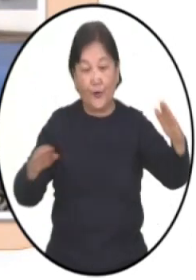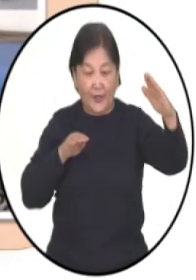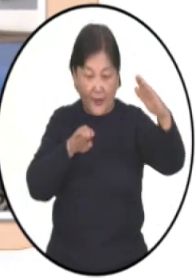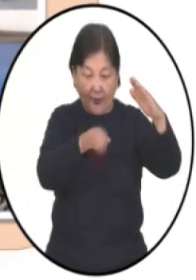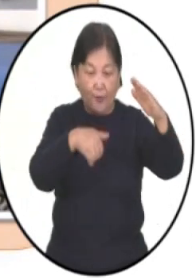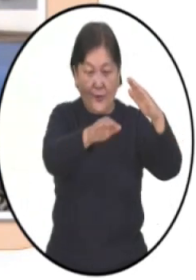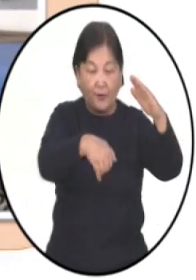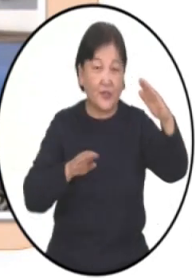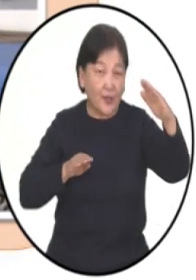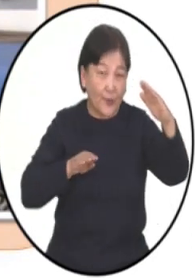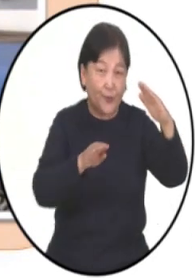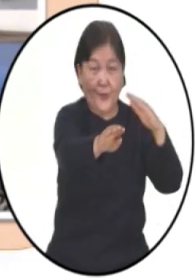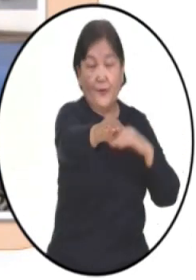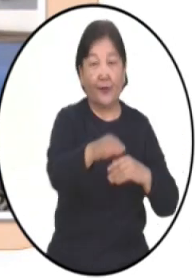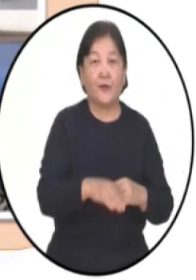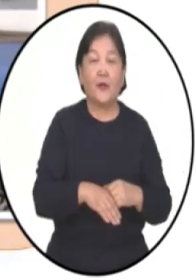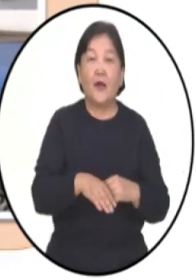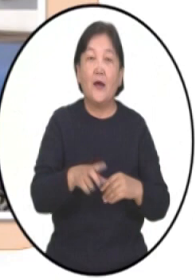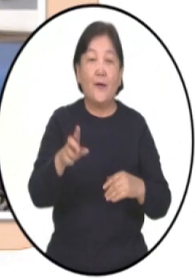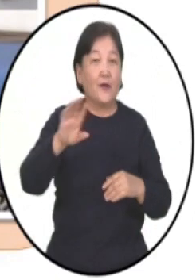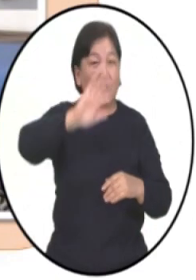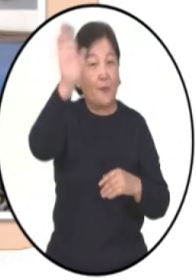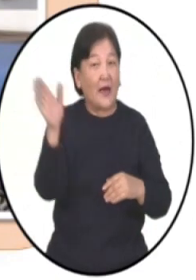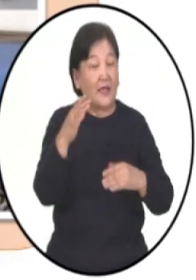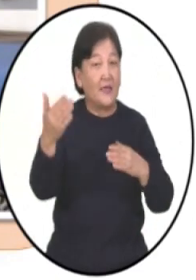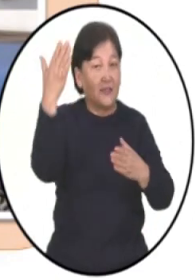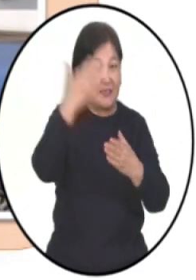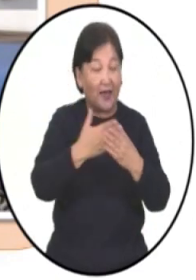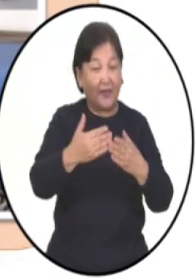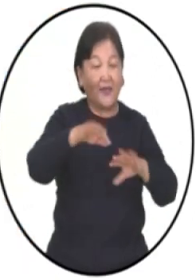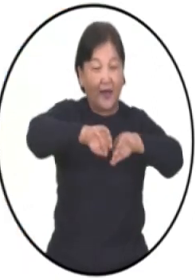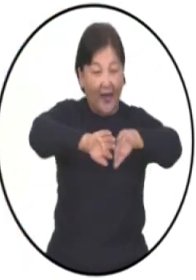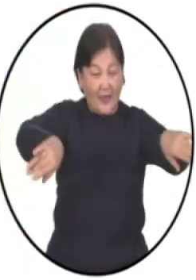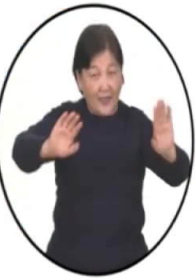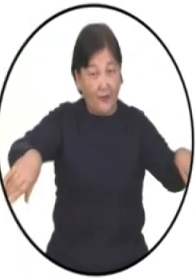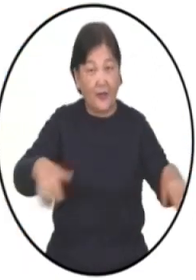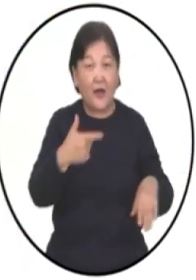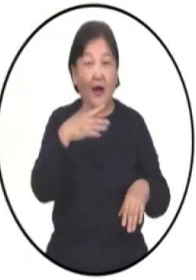барьж байгалийн саадыг бууруулах, гаргалгаа гарц ихтэй байдаг байна нэ.